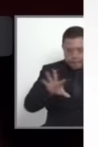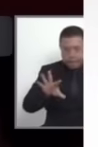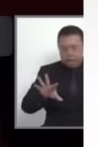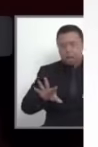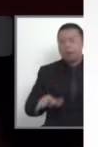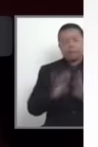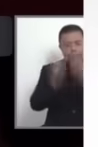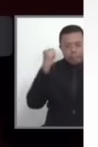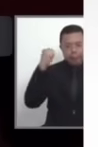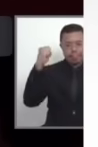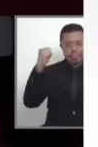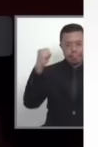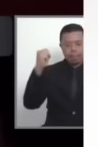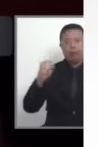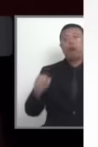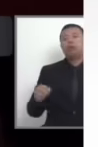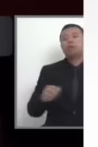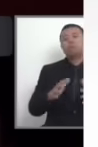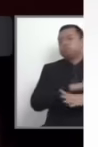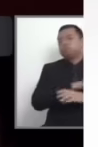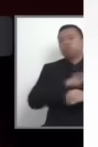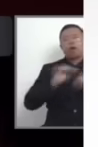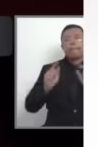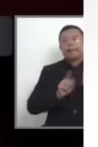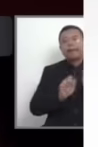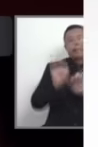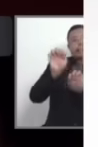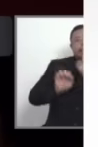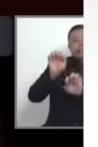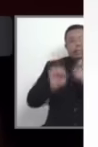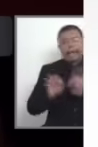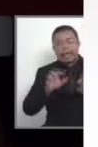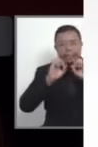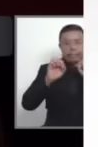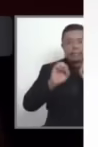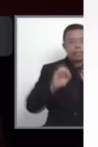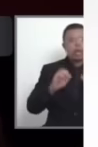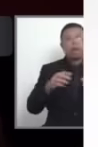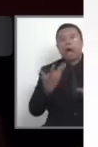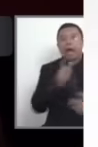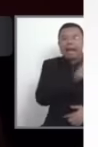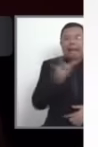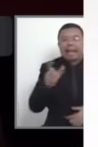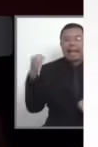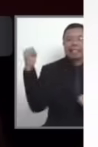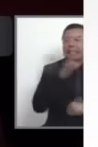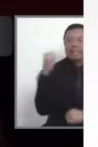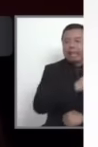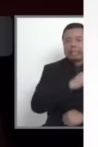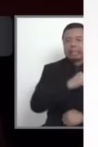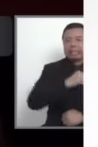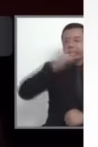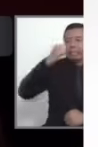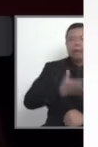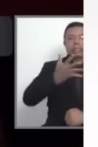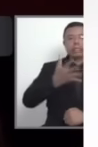ya pertama itu beliau menunjukkan beliau berbaik sangka pada semua kandidat. Itu terlihat dari